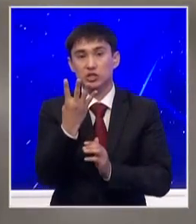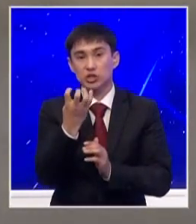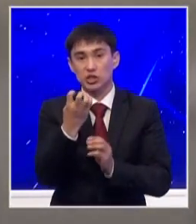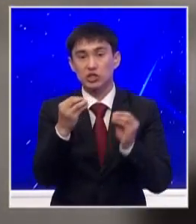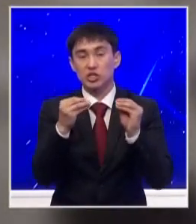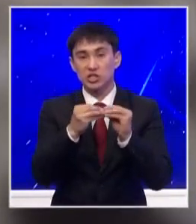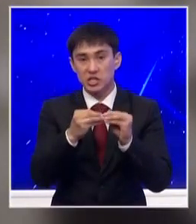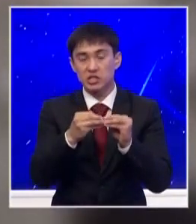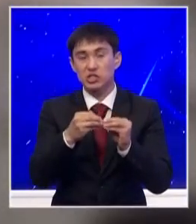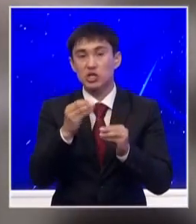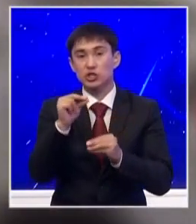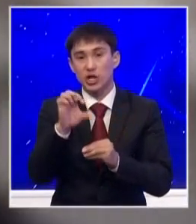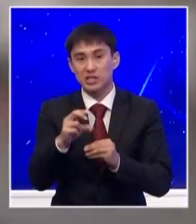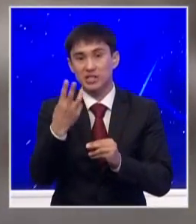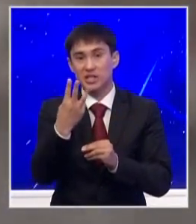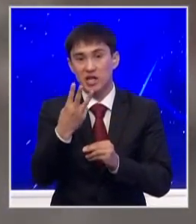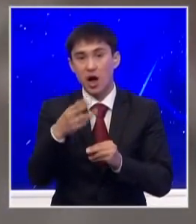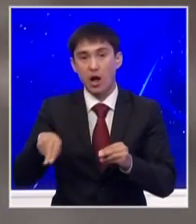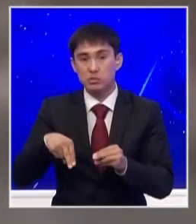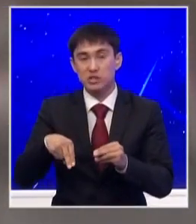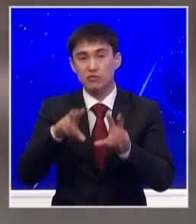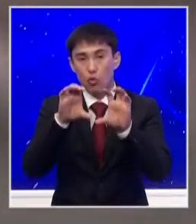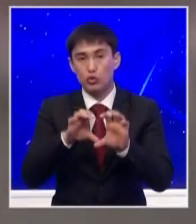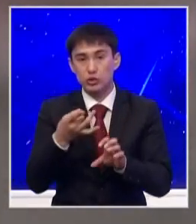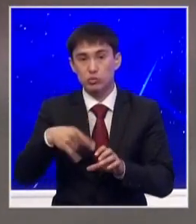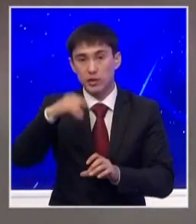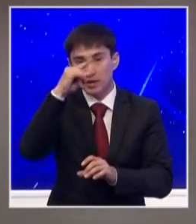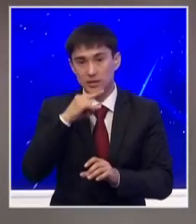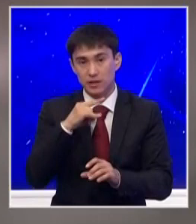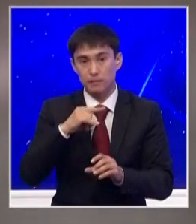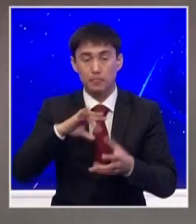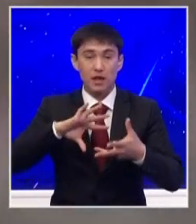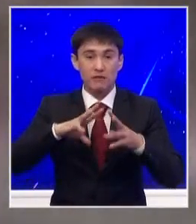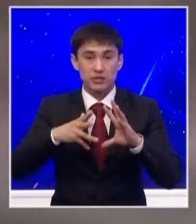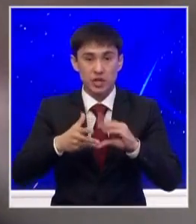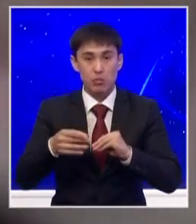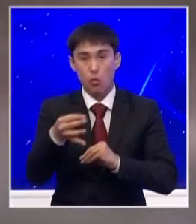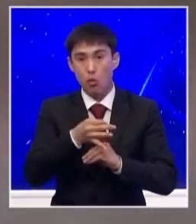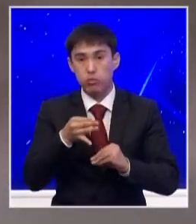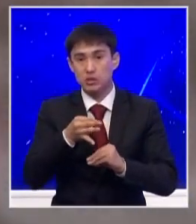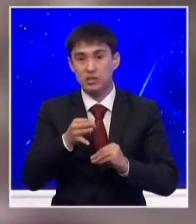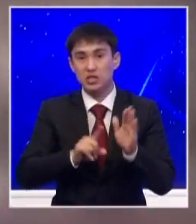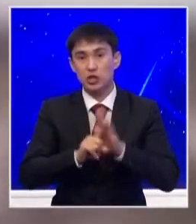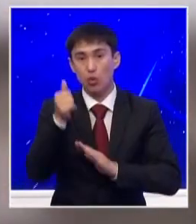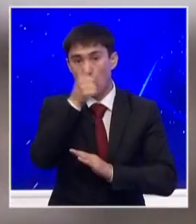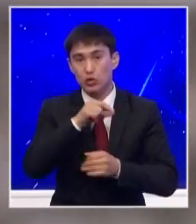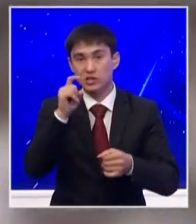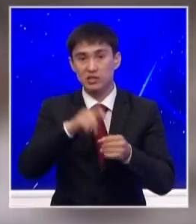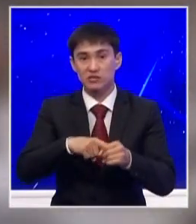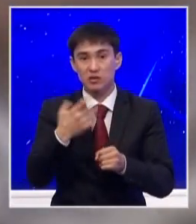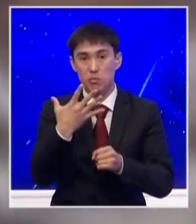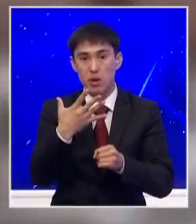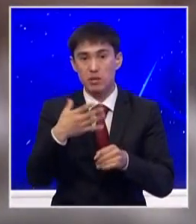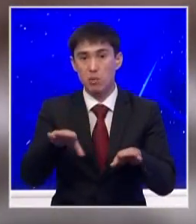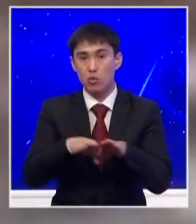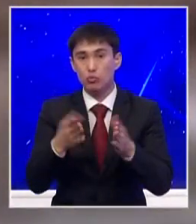по статье 410 части 3 Административного кодекса Республики Казахстан. В целом по области с начала года зарегистрировано